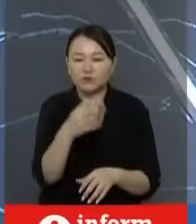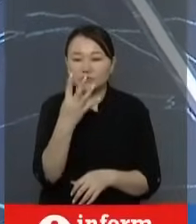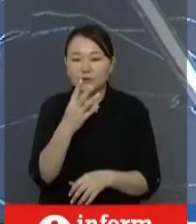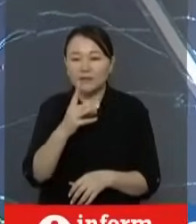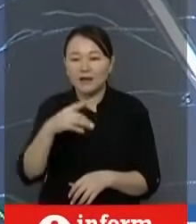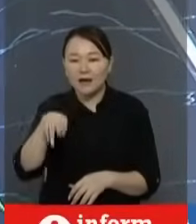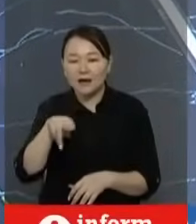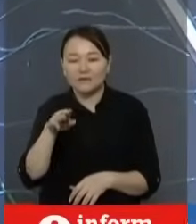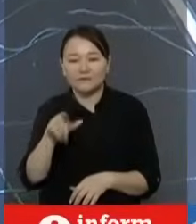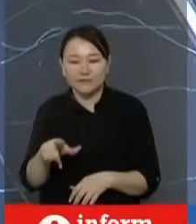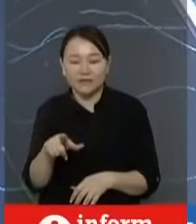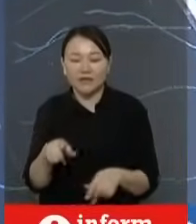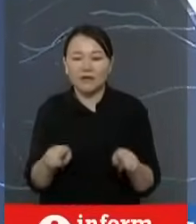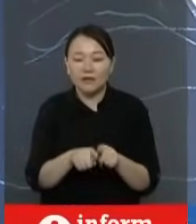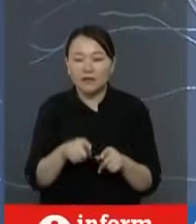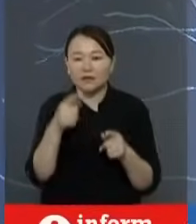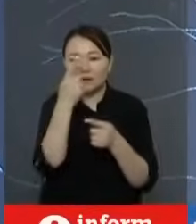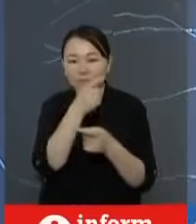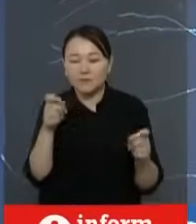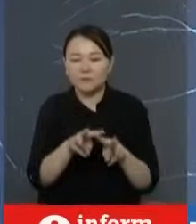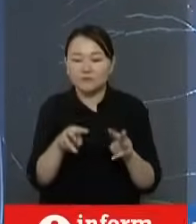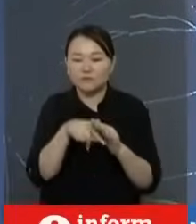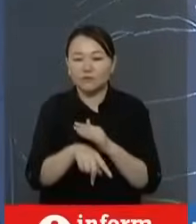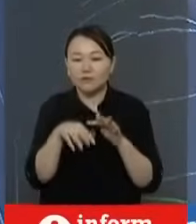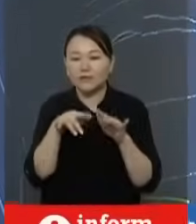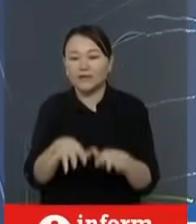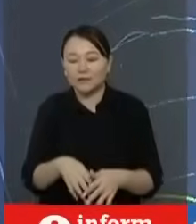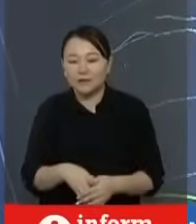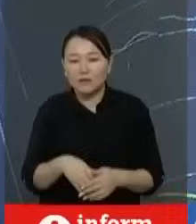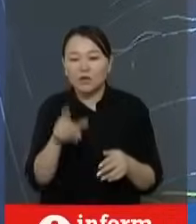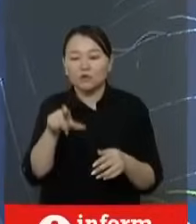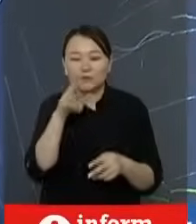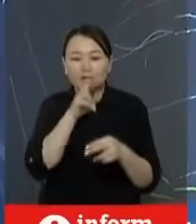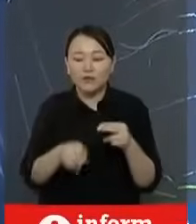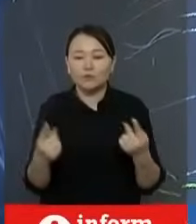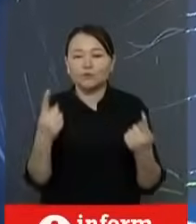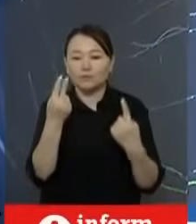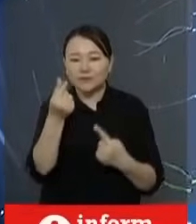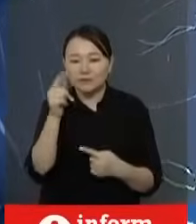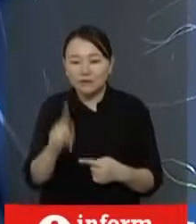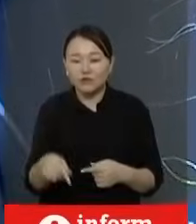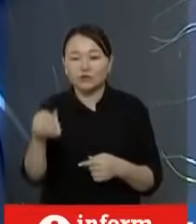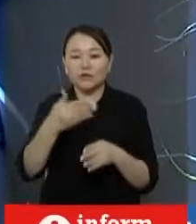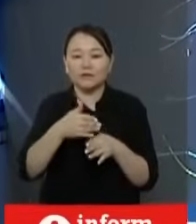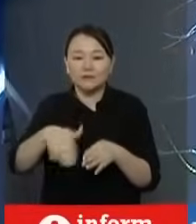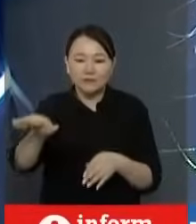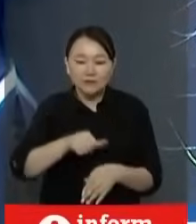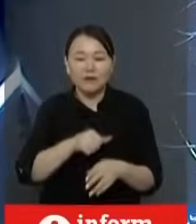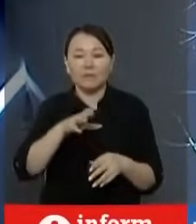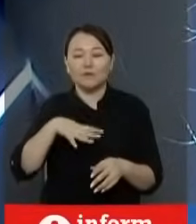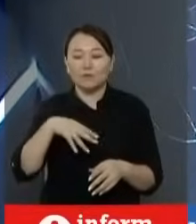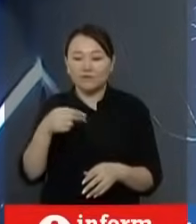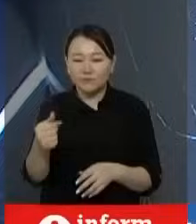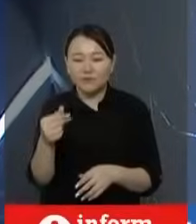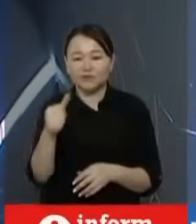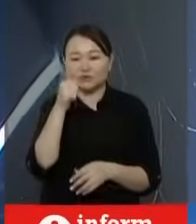миллиарда тенге. Такие данные озвучили в Министерстве внутренних дел. Люди теряют крупные суммы и даже берут кредиты, которые затем